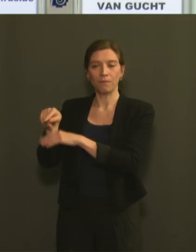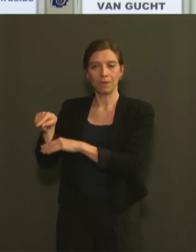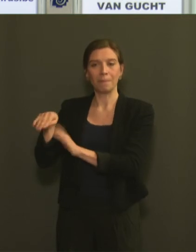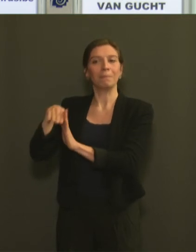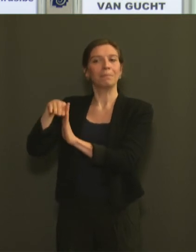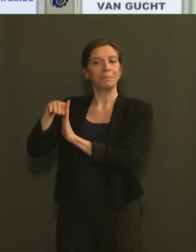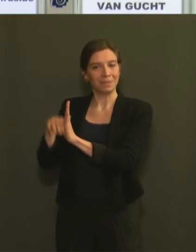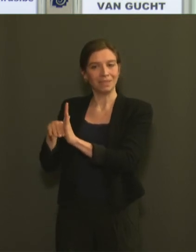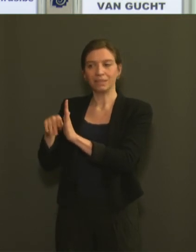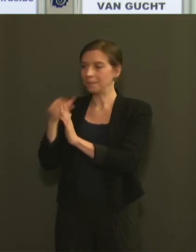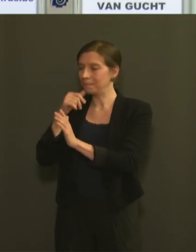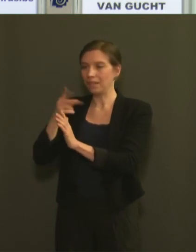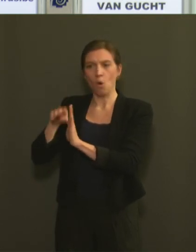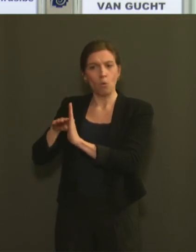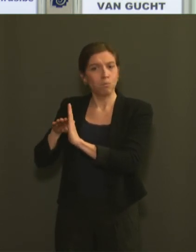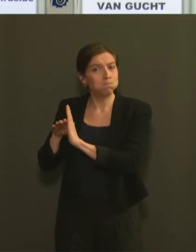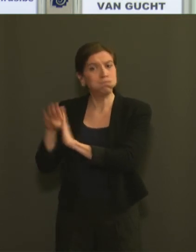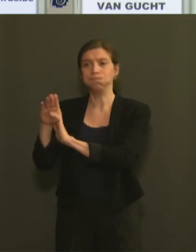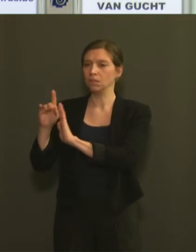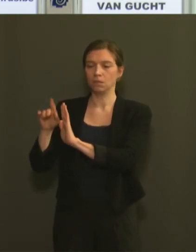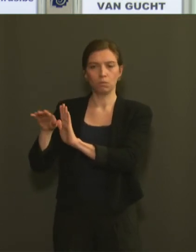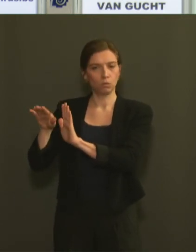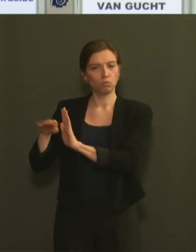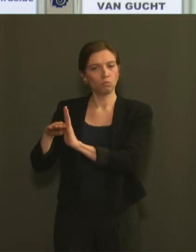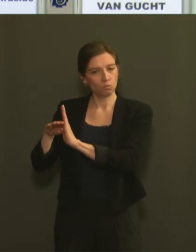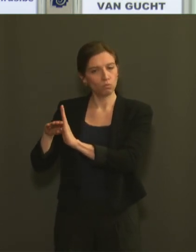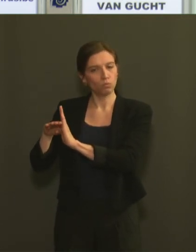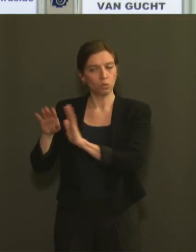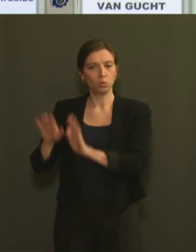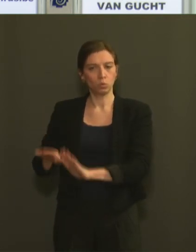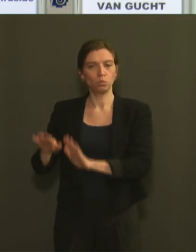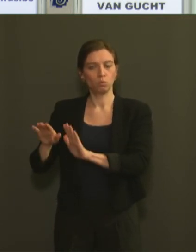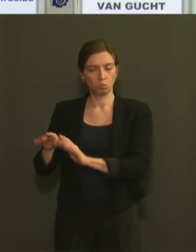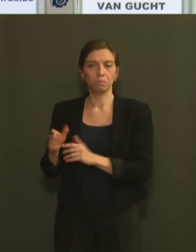figurer dans la liste